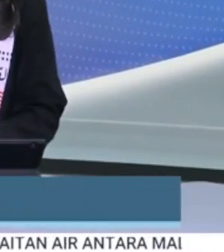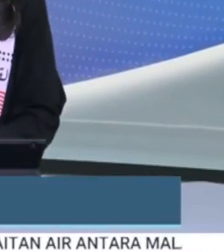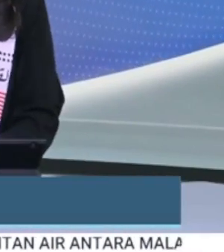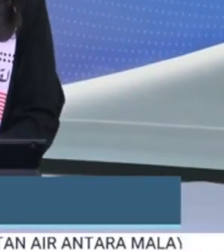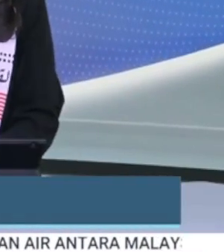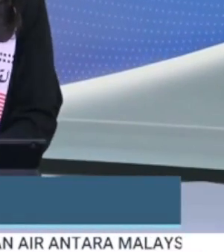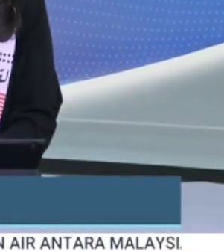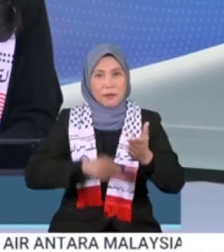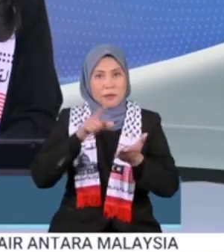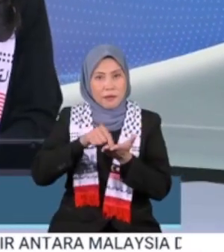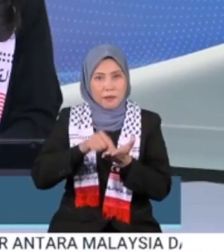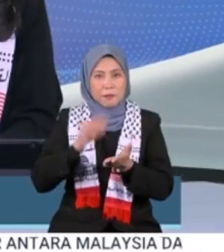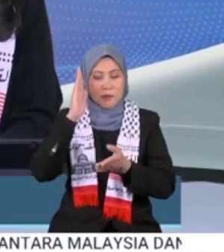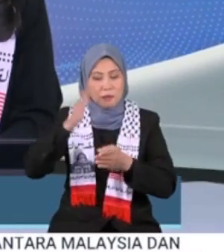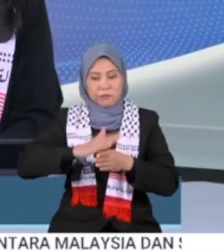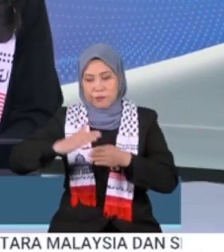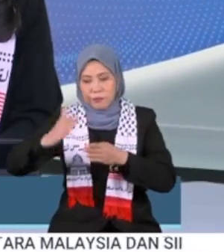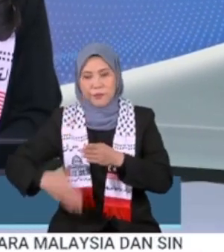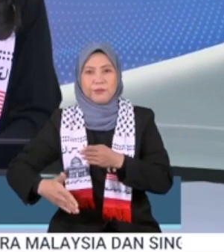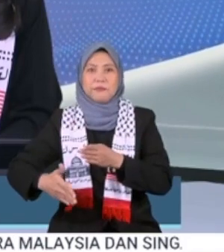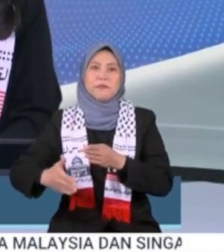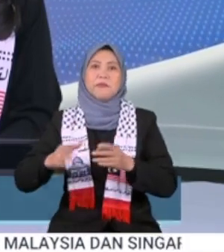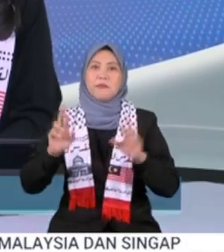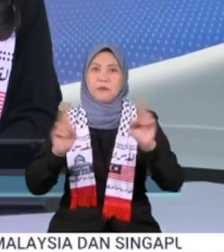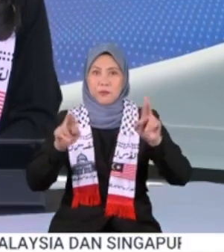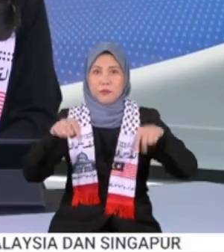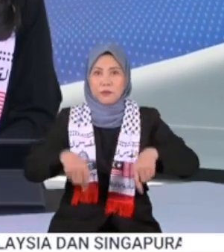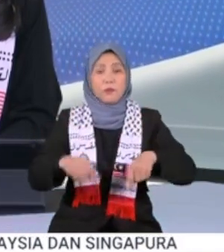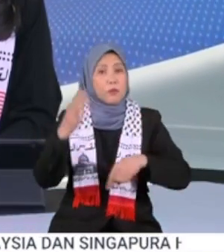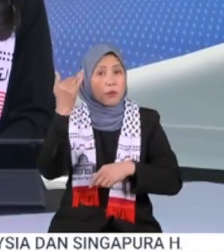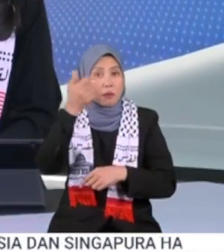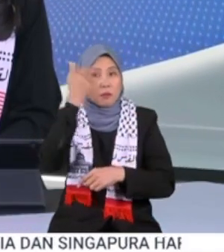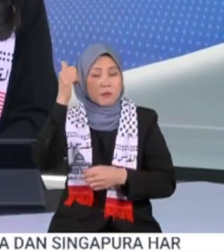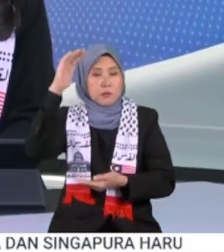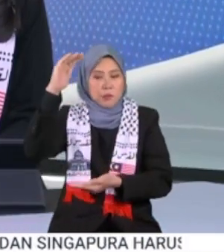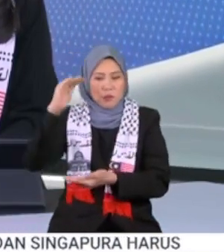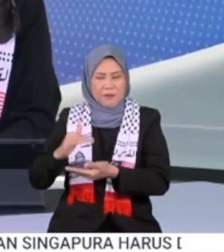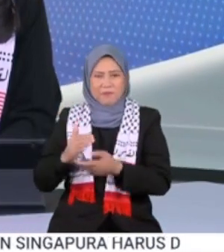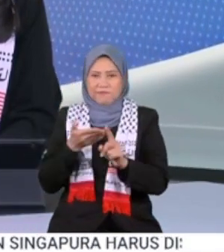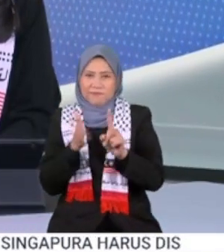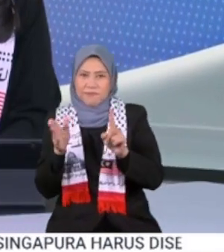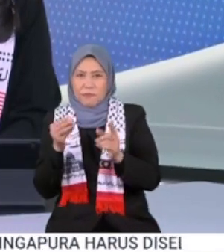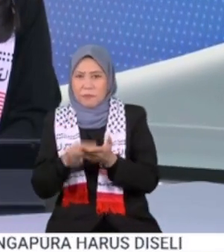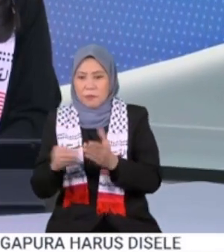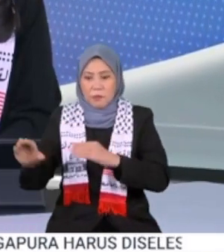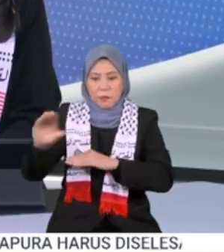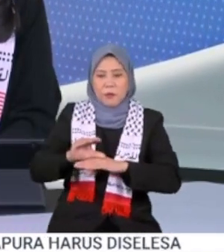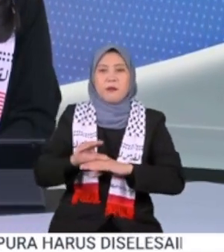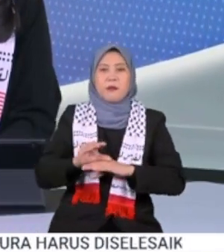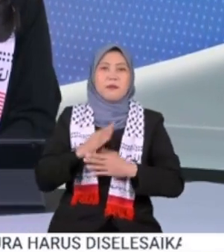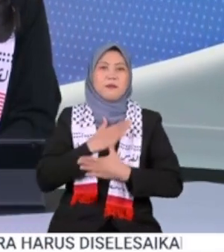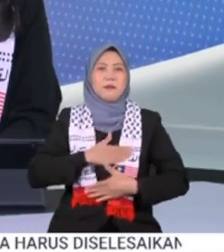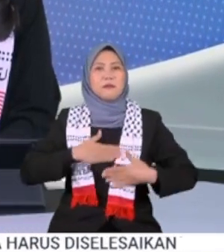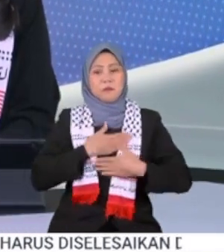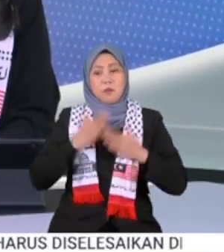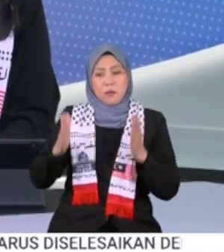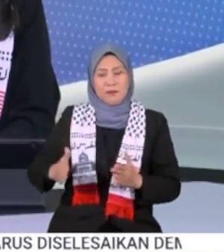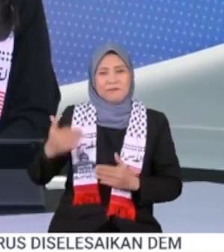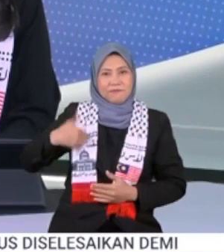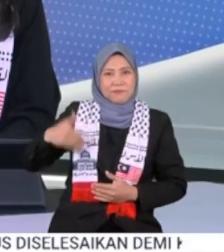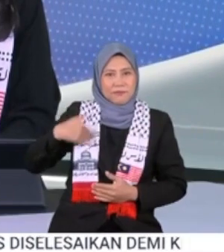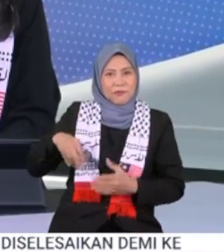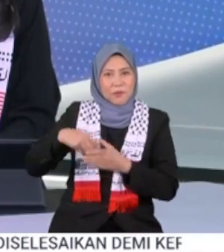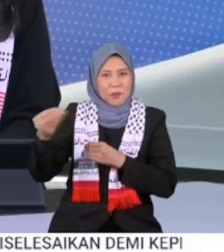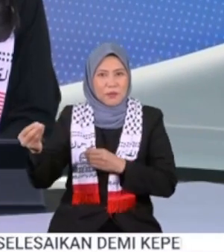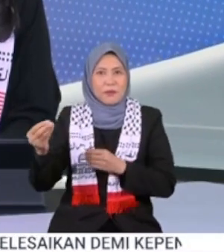ayamamamays ditamatkan bermula Rabu ini ia bertujuan mengurangkan ketirisan subsidi yang dinikmati warga asing